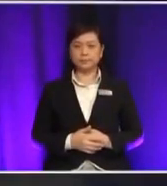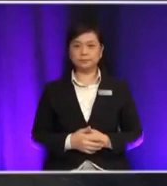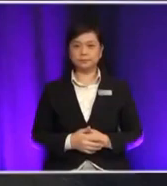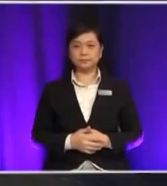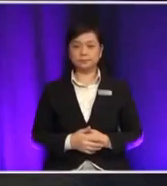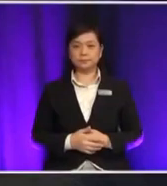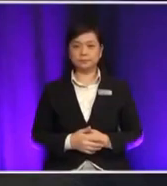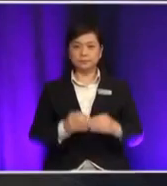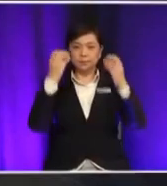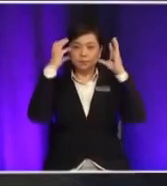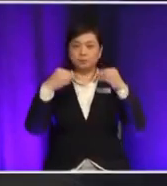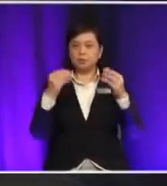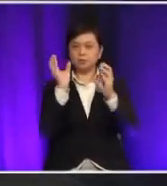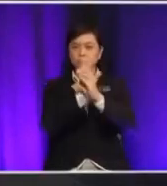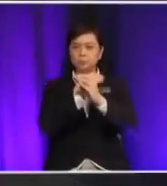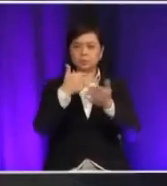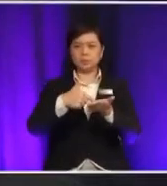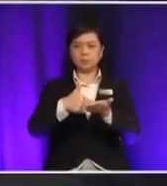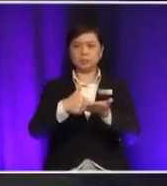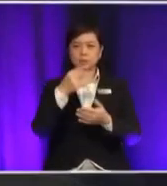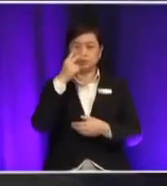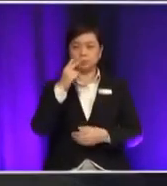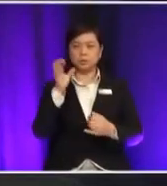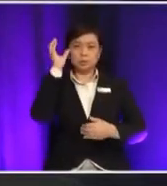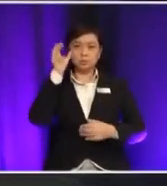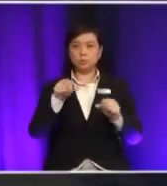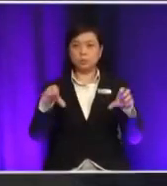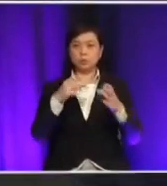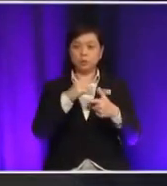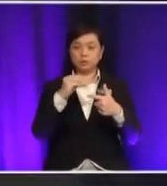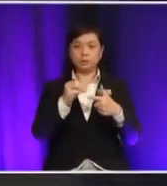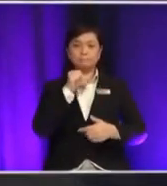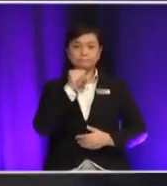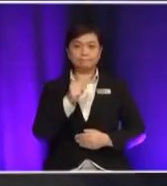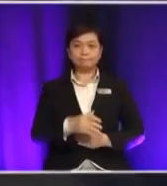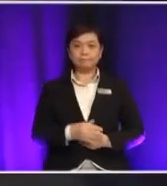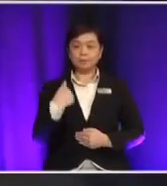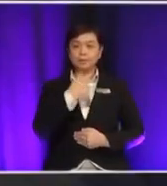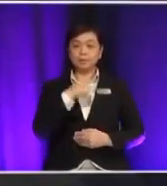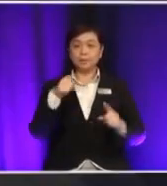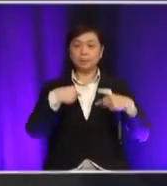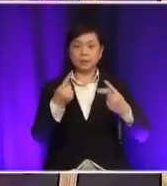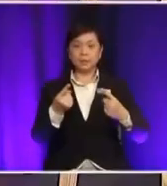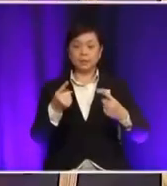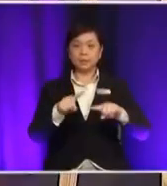lagi mencoba kita tengok Kris boleh buat atau tidak ya kita pergi kepada perbedaan